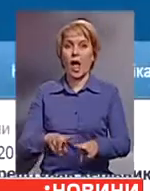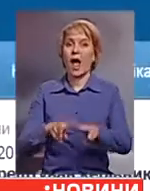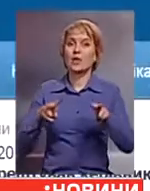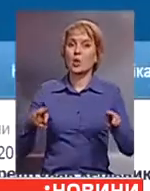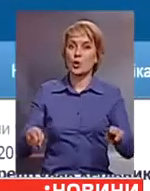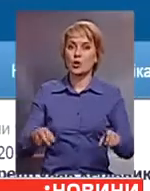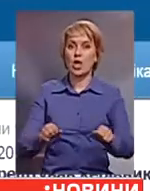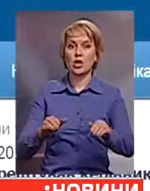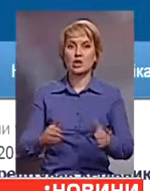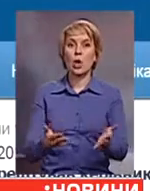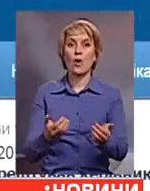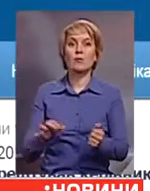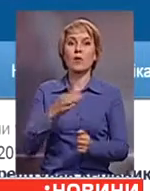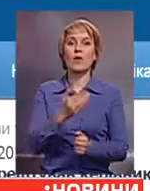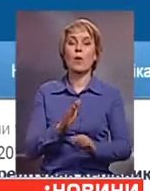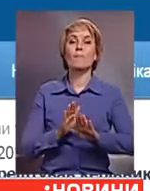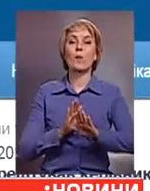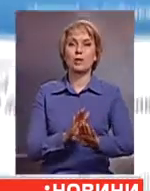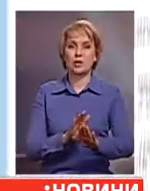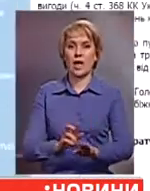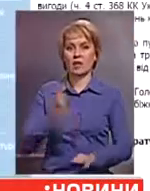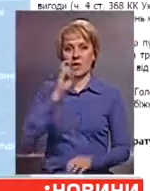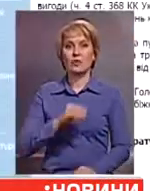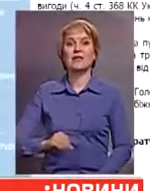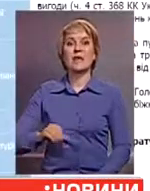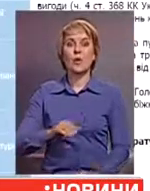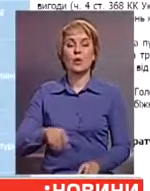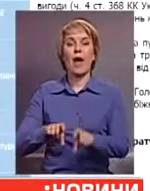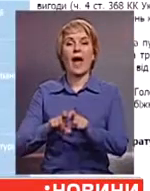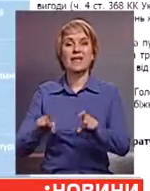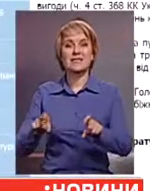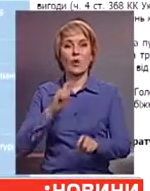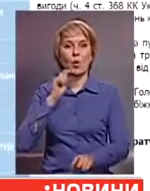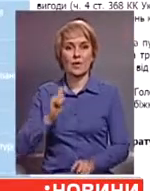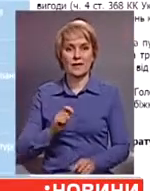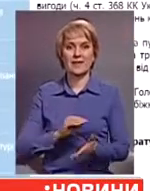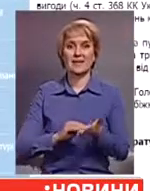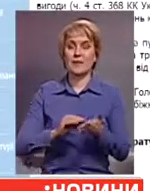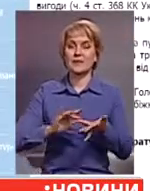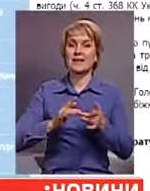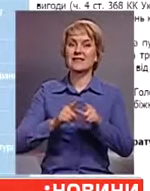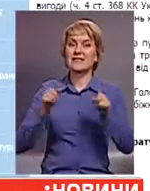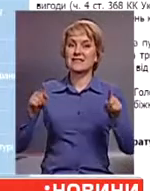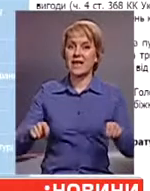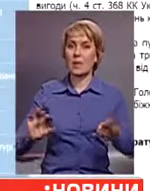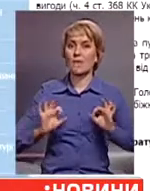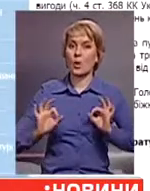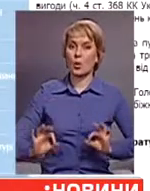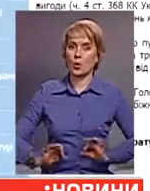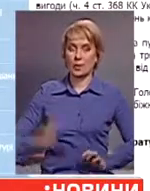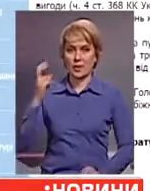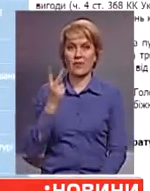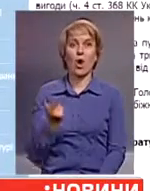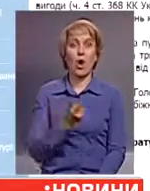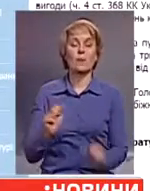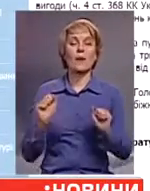судді ухвалили і щодо його поплічника з Державного земельного агентства України, сказано на сайті прокуратури Києва. Водночас обидва мають право